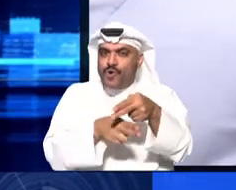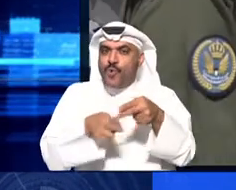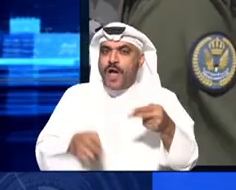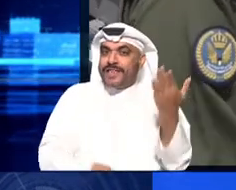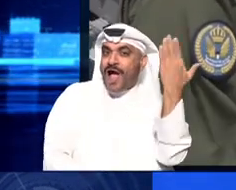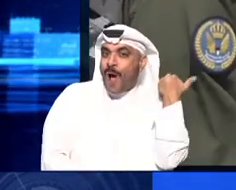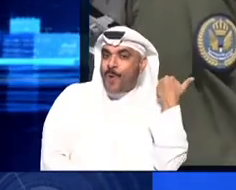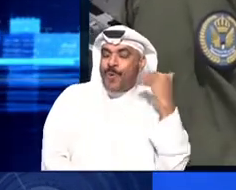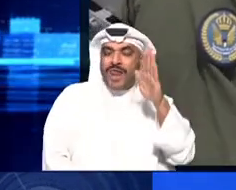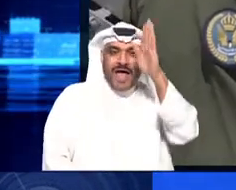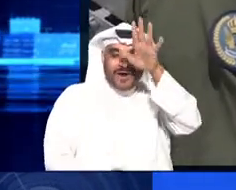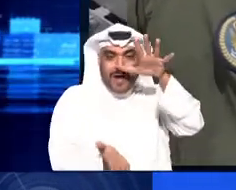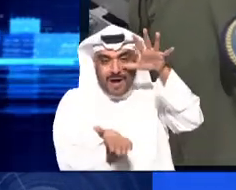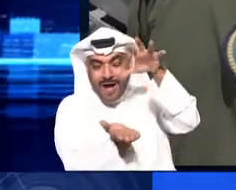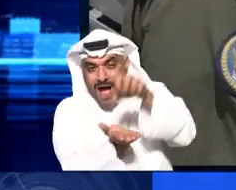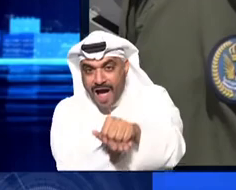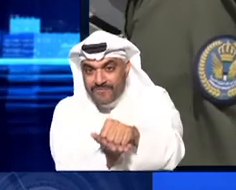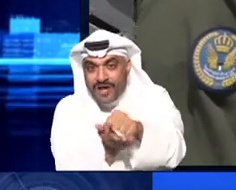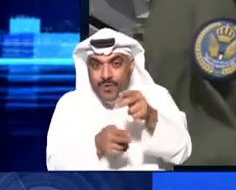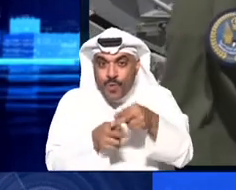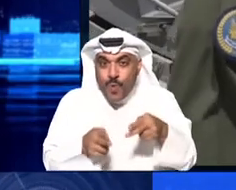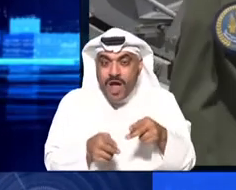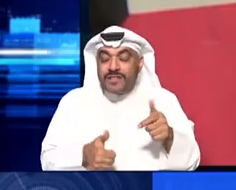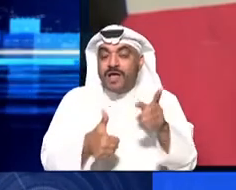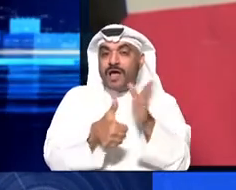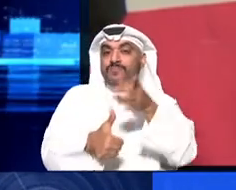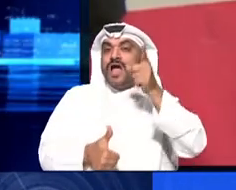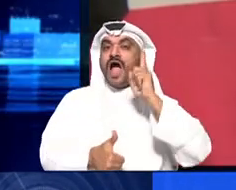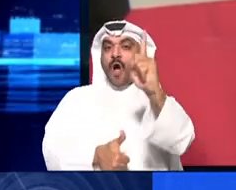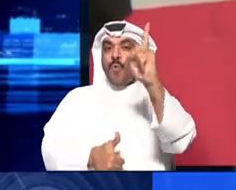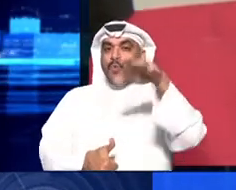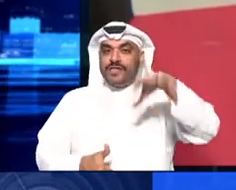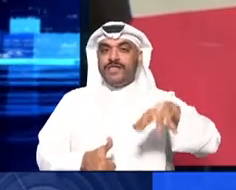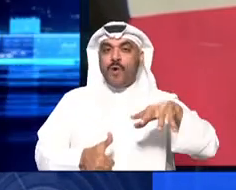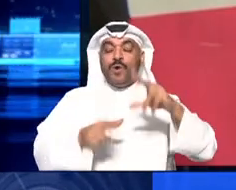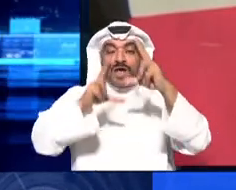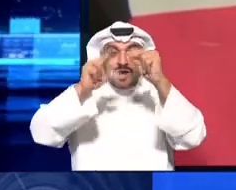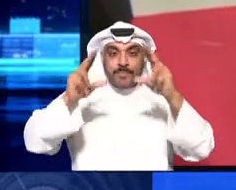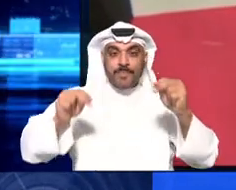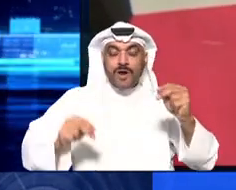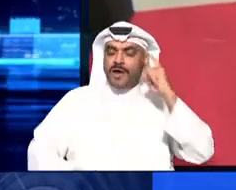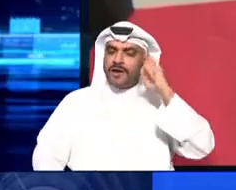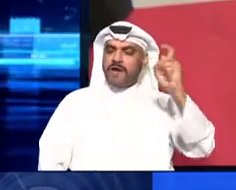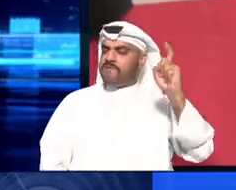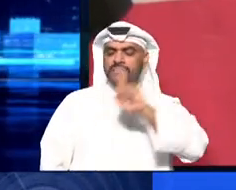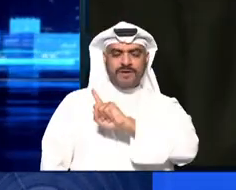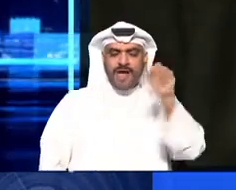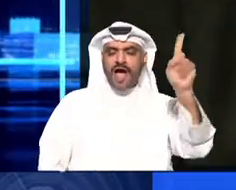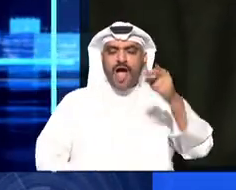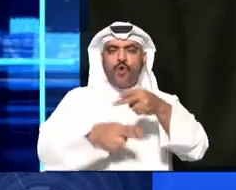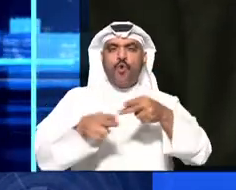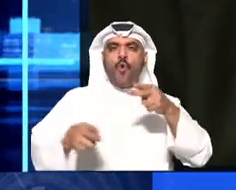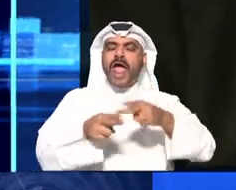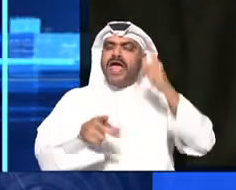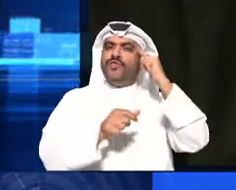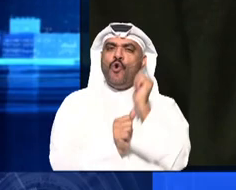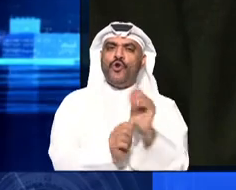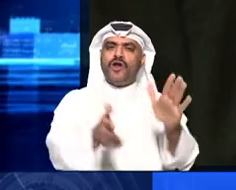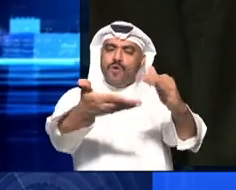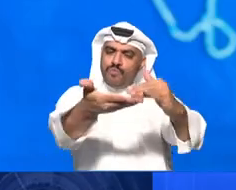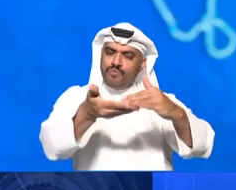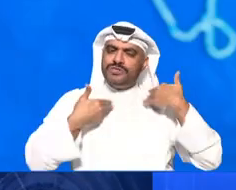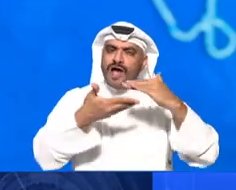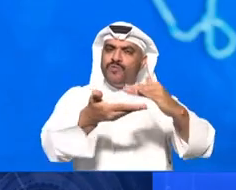لبنان أول دولة تدين وتشجب الغزو على دولة الكويت. معاليك إذا سمحت لي، يعني